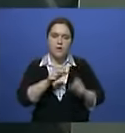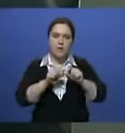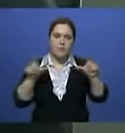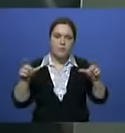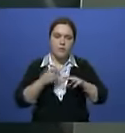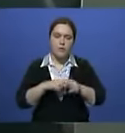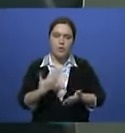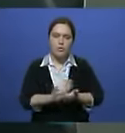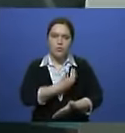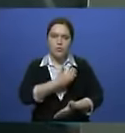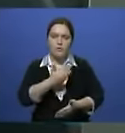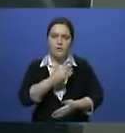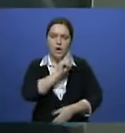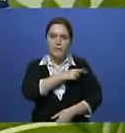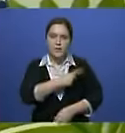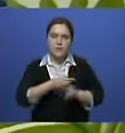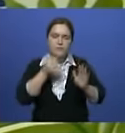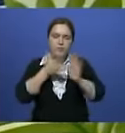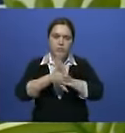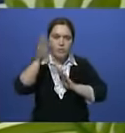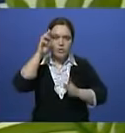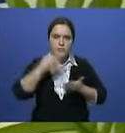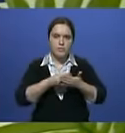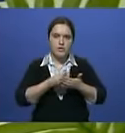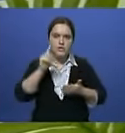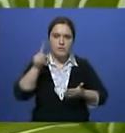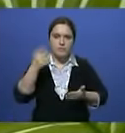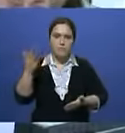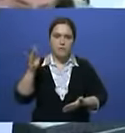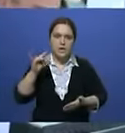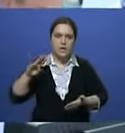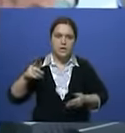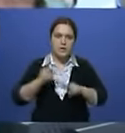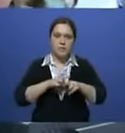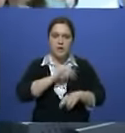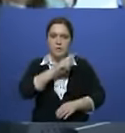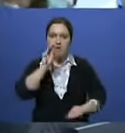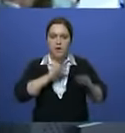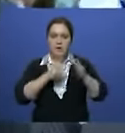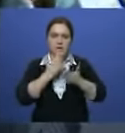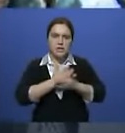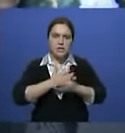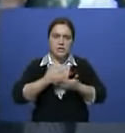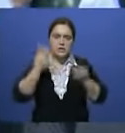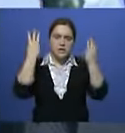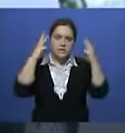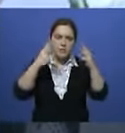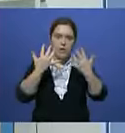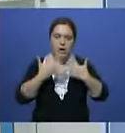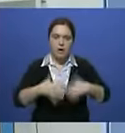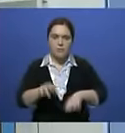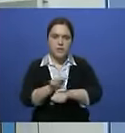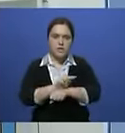поликлиник новая лечебница обошлась республиканскому бюджету почти в 155 млрд тенге поликлиника оснащена современным диагностическим и лечебным